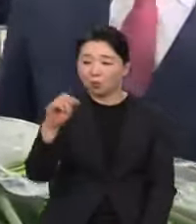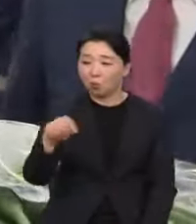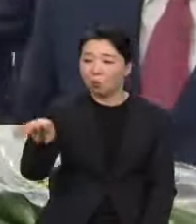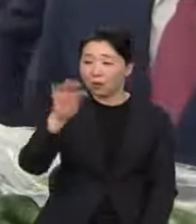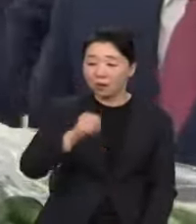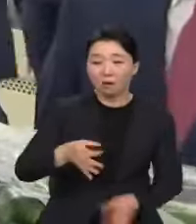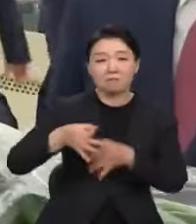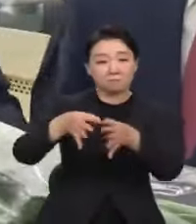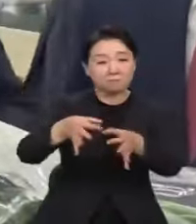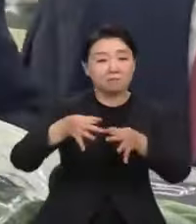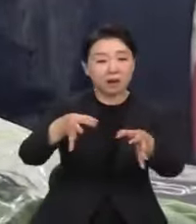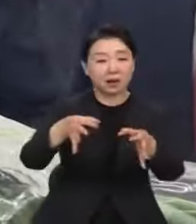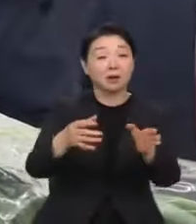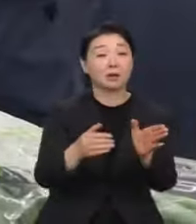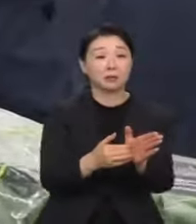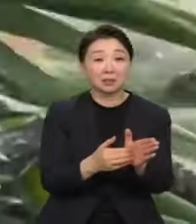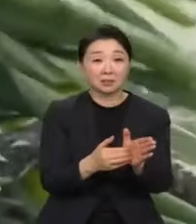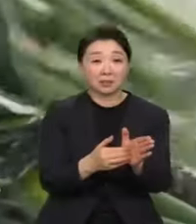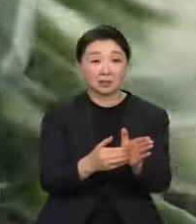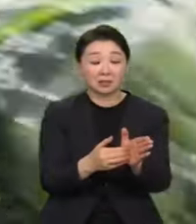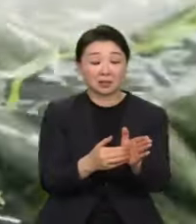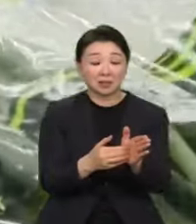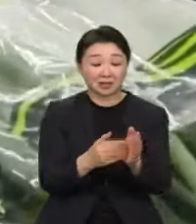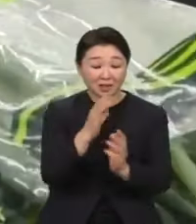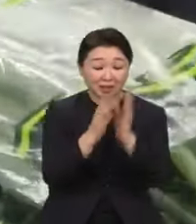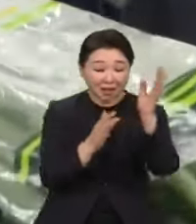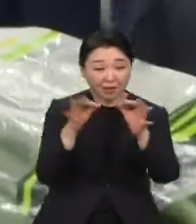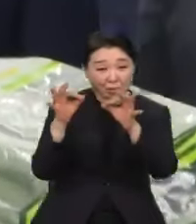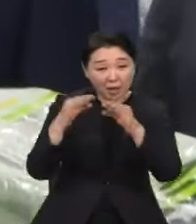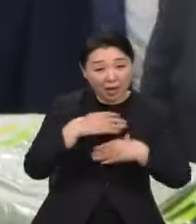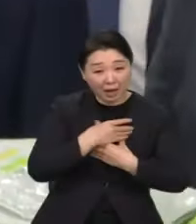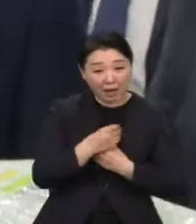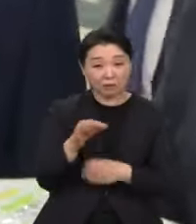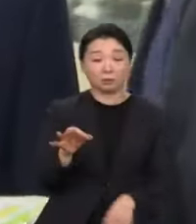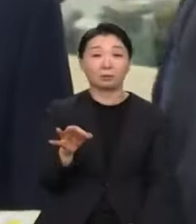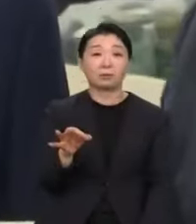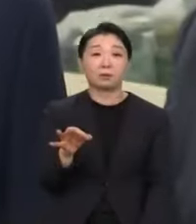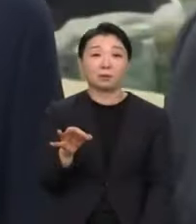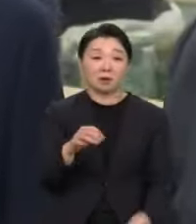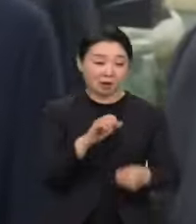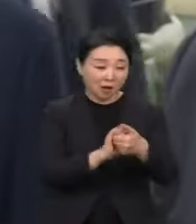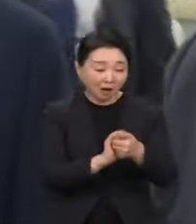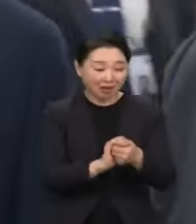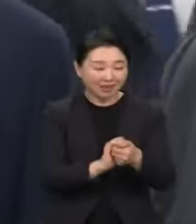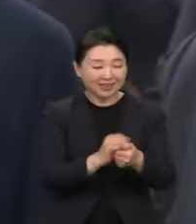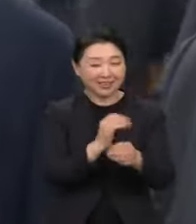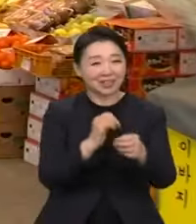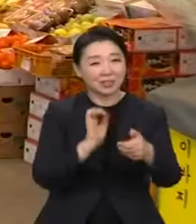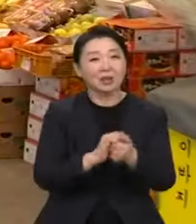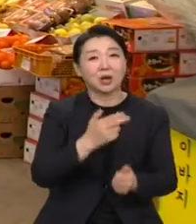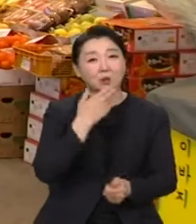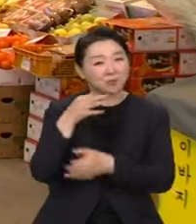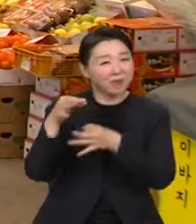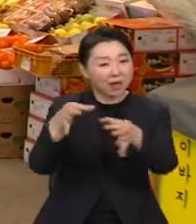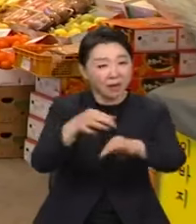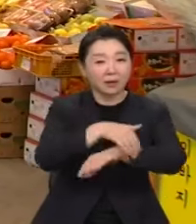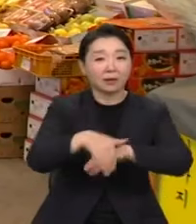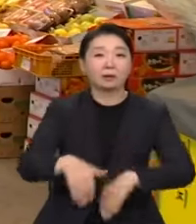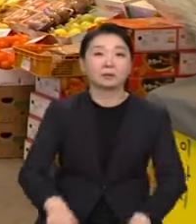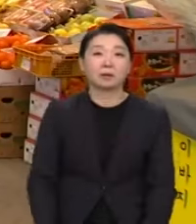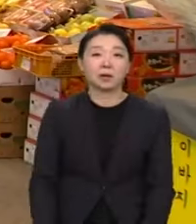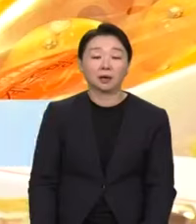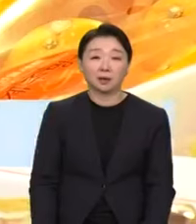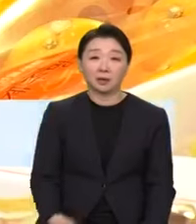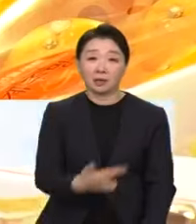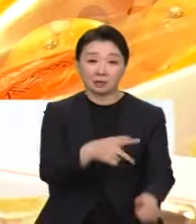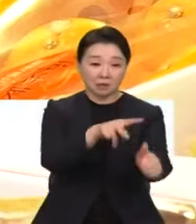규모의 긴급 농축산물 가격 안정 자금을 한도와 기한 없이 풀겠다는 겁니다. 대형마트